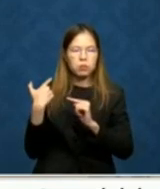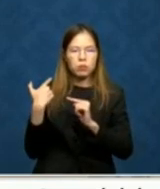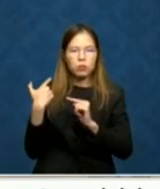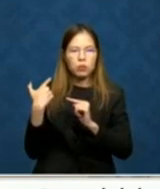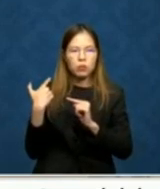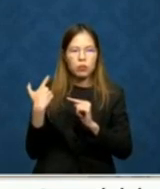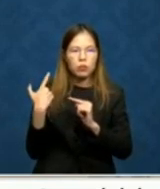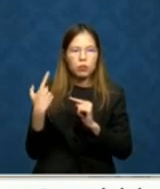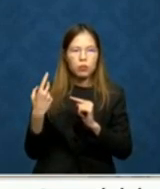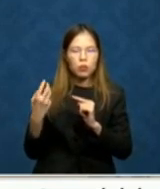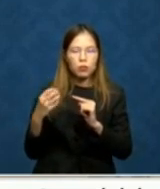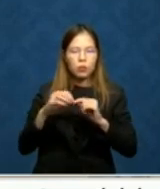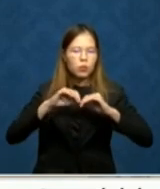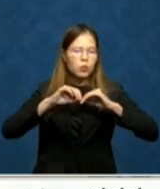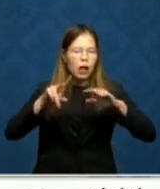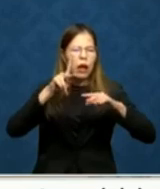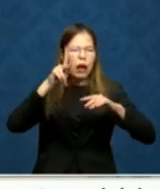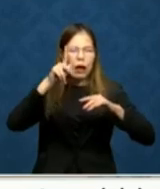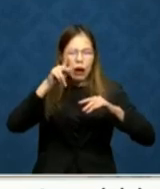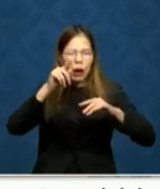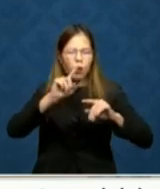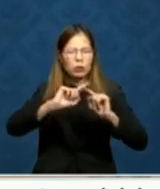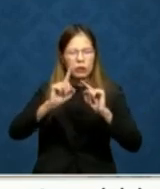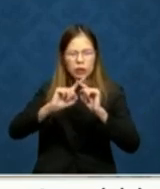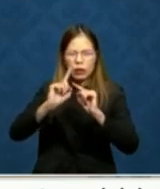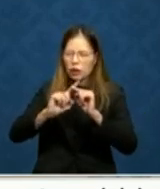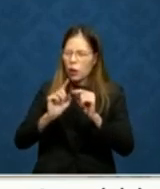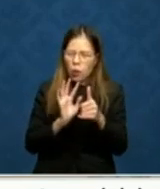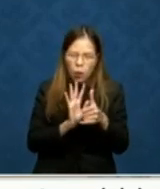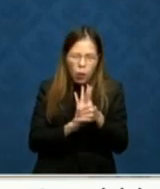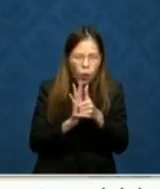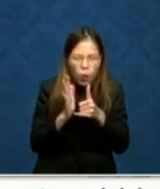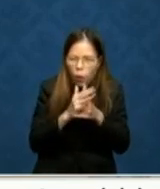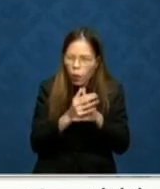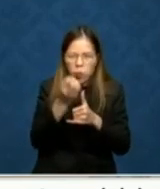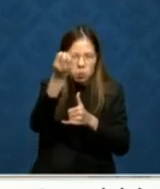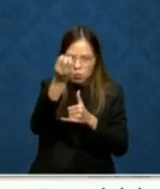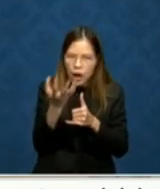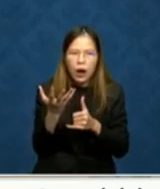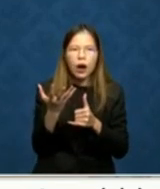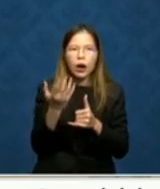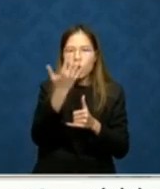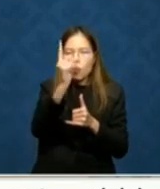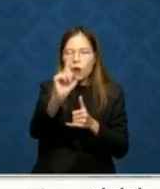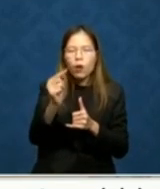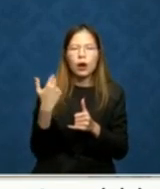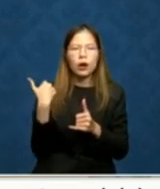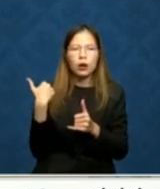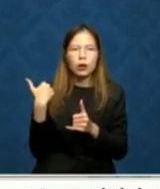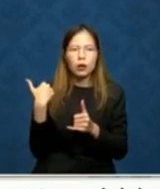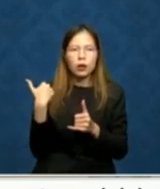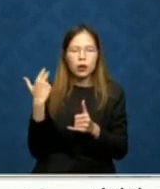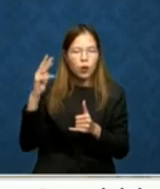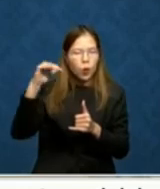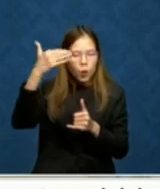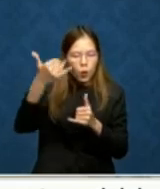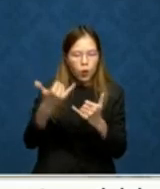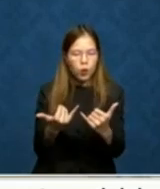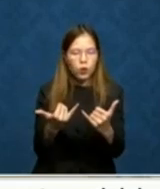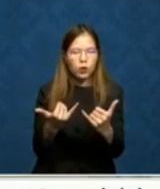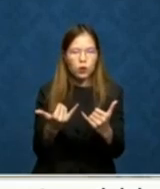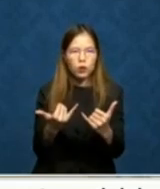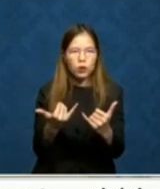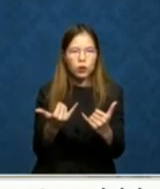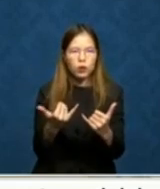นหน้าสื่อเรายังเห็นข่าวการคุกคามเพศเกิดขึ้นอย่างต่อเนื่องถึงขนาดที่ว่าผู้ที่รับสารเองเ